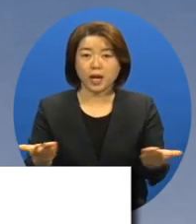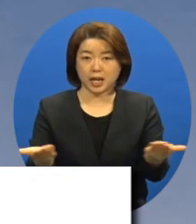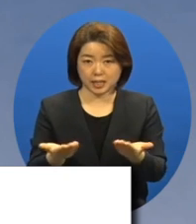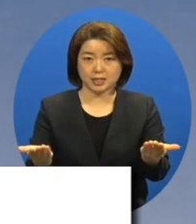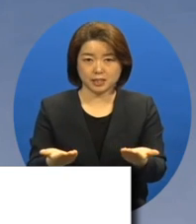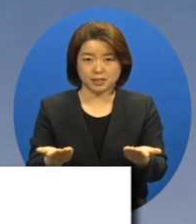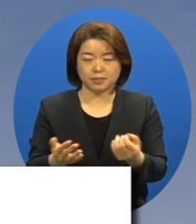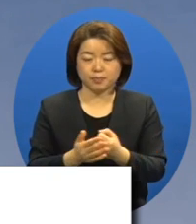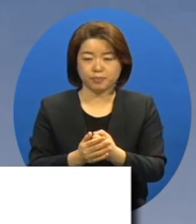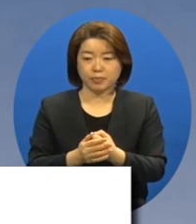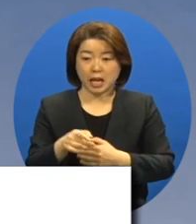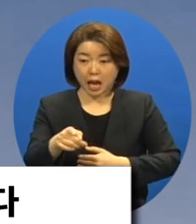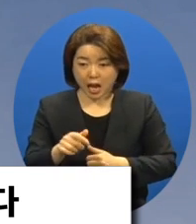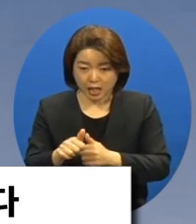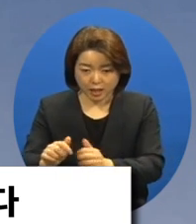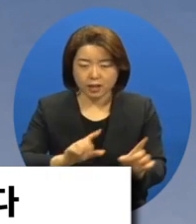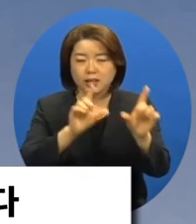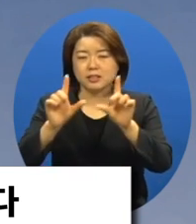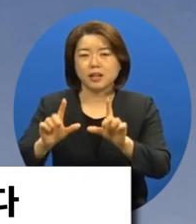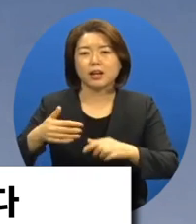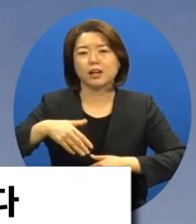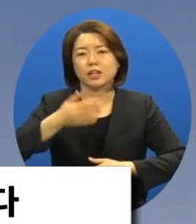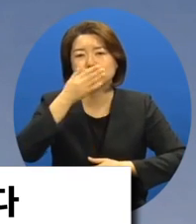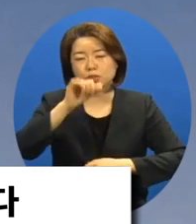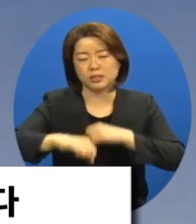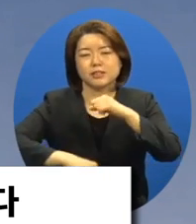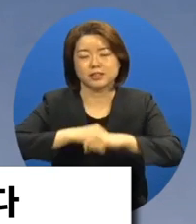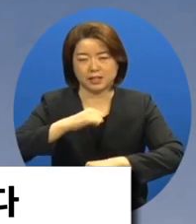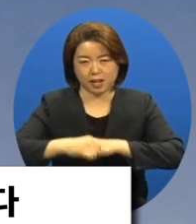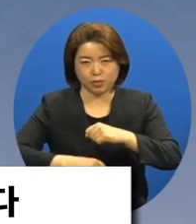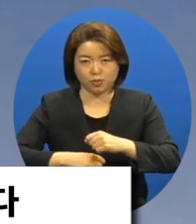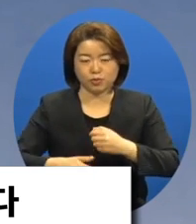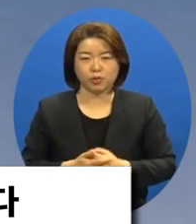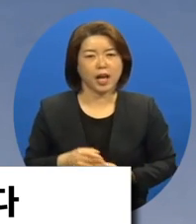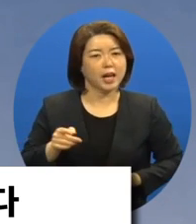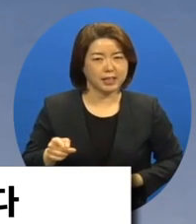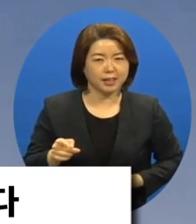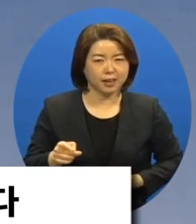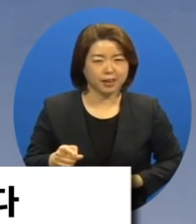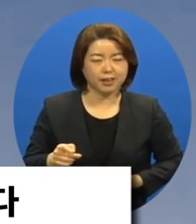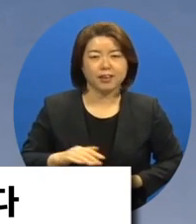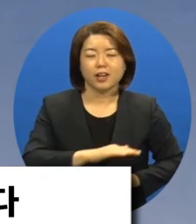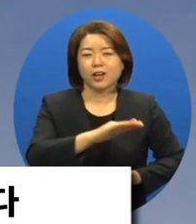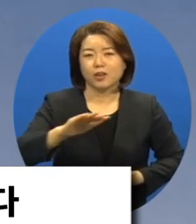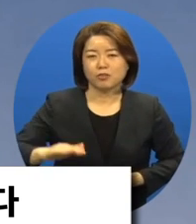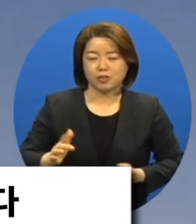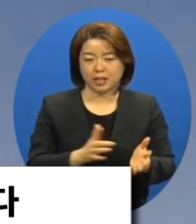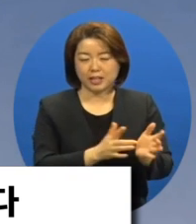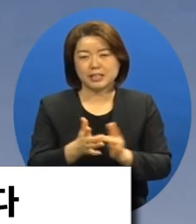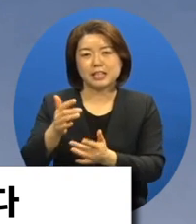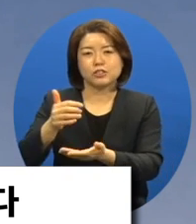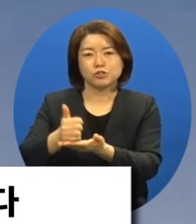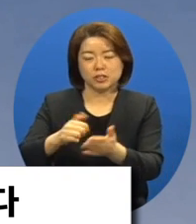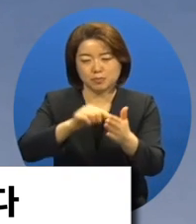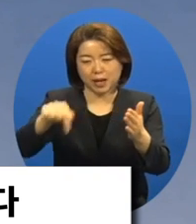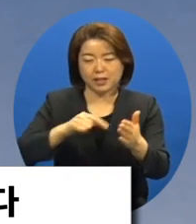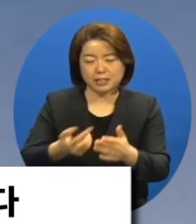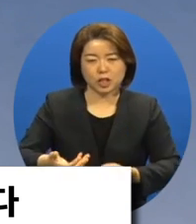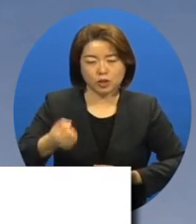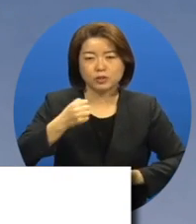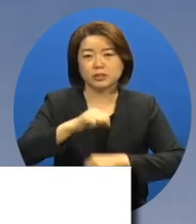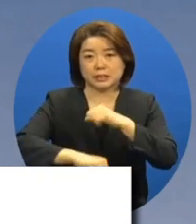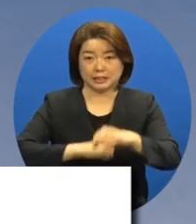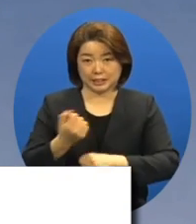사랑할 수 있는 자유 이다 이것이 우리가 예수 그리스도 안에서 얻은 자유입니다